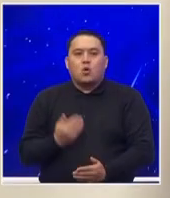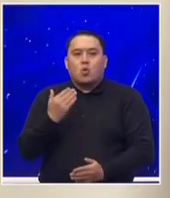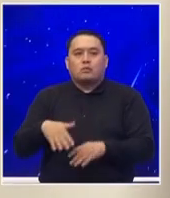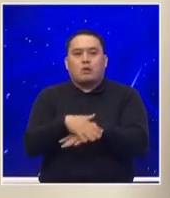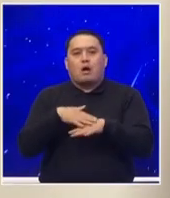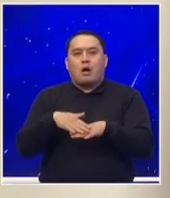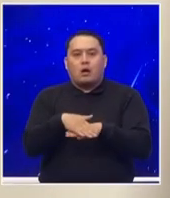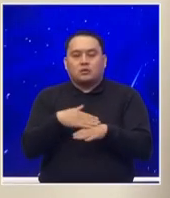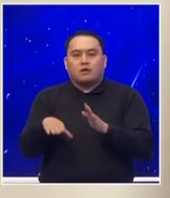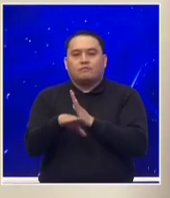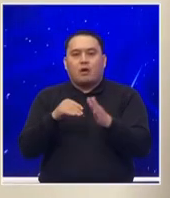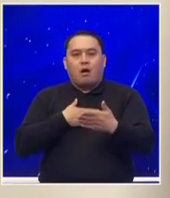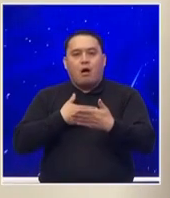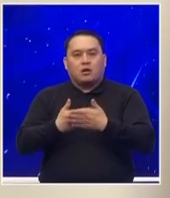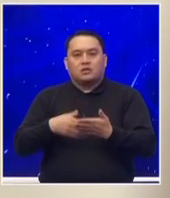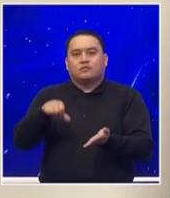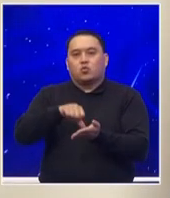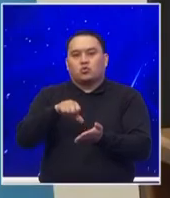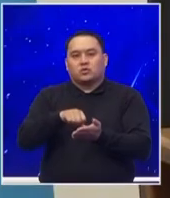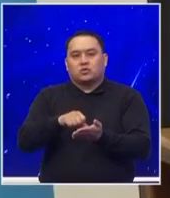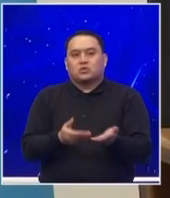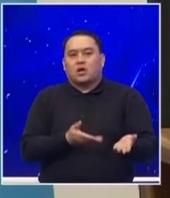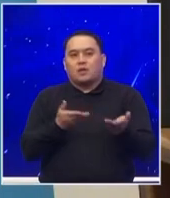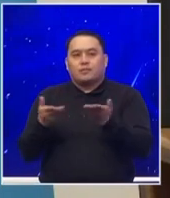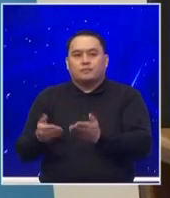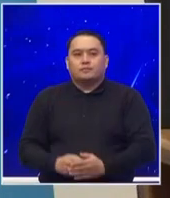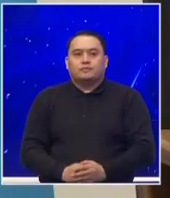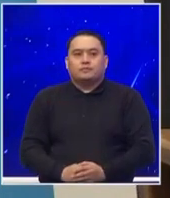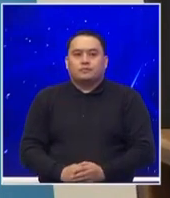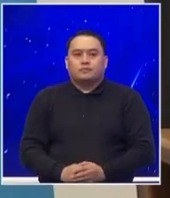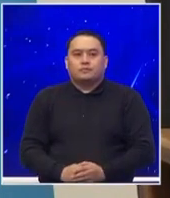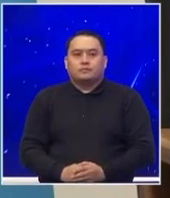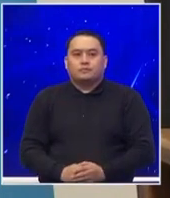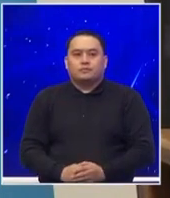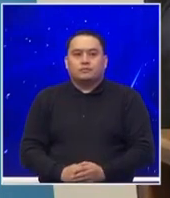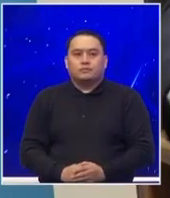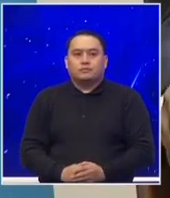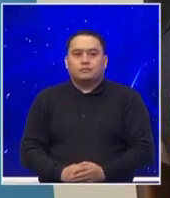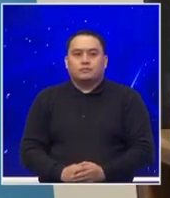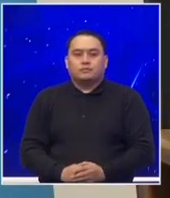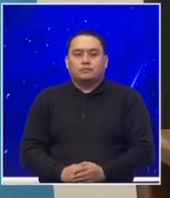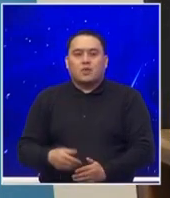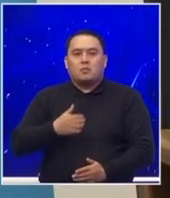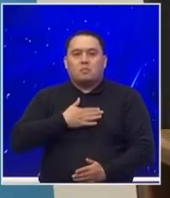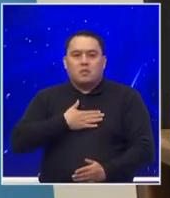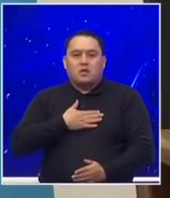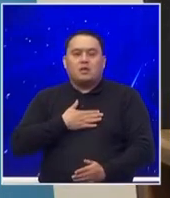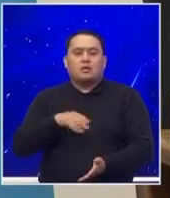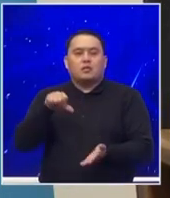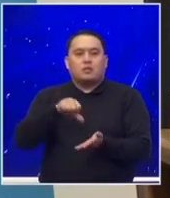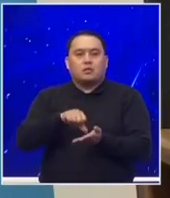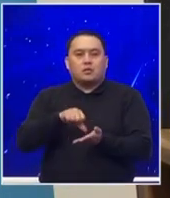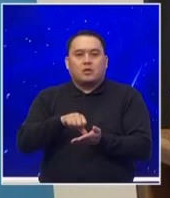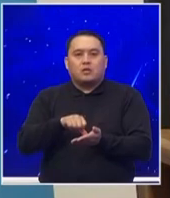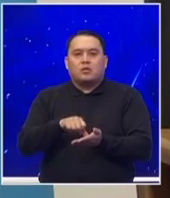халықты саяси науқанда белсенділік танытуға шақырады. Мен бармасам да сайлау өтеді ғой. Қазақстандықтар көп қой деген әңгімені